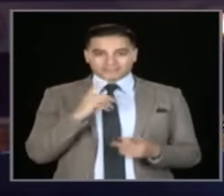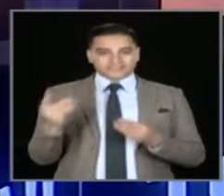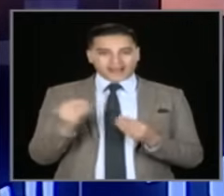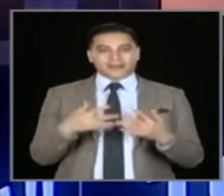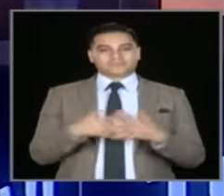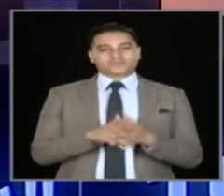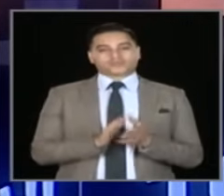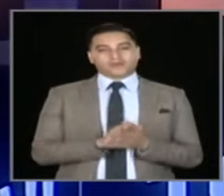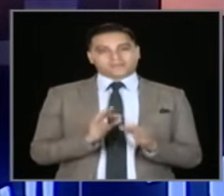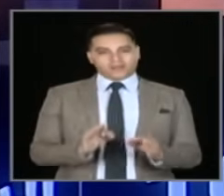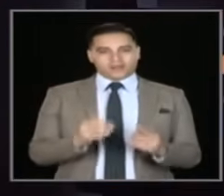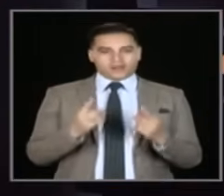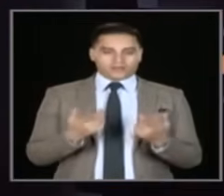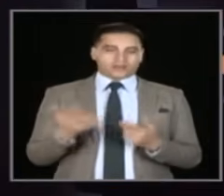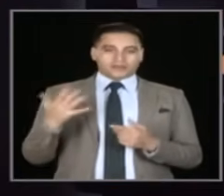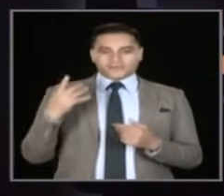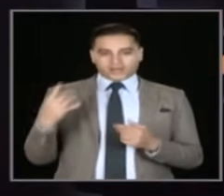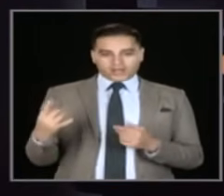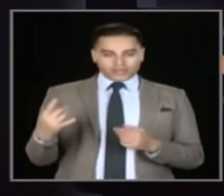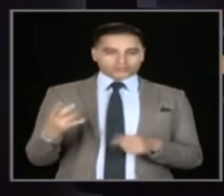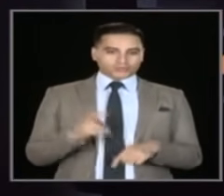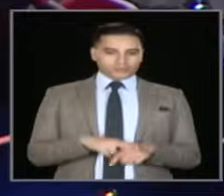مهلك. 10 البصمة،